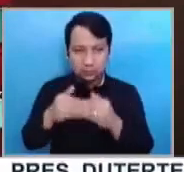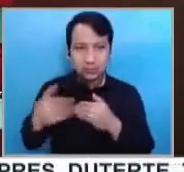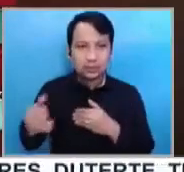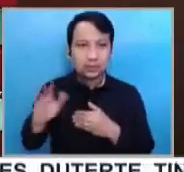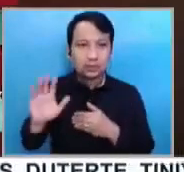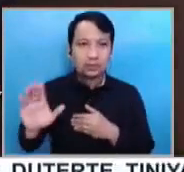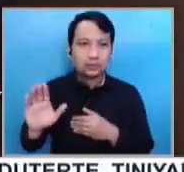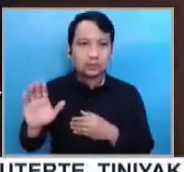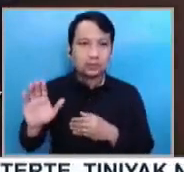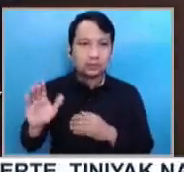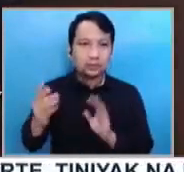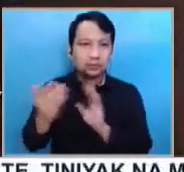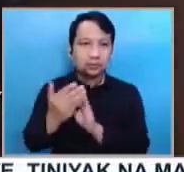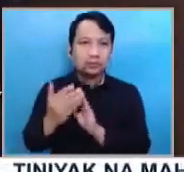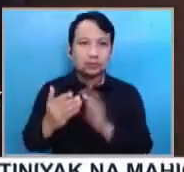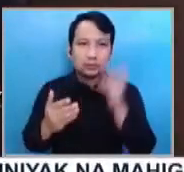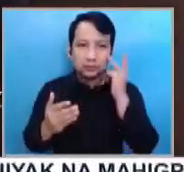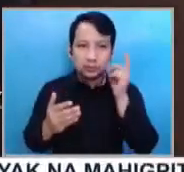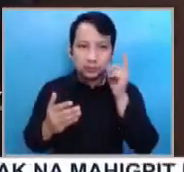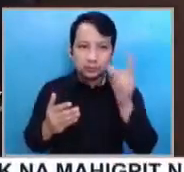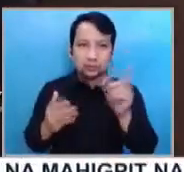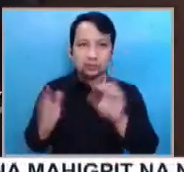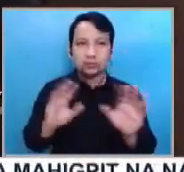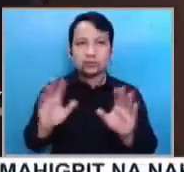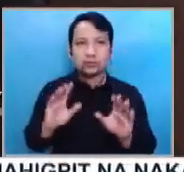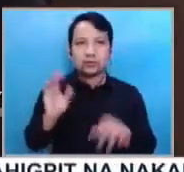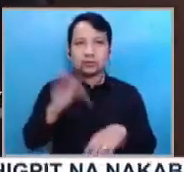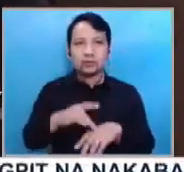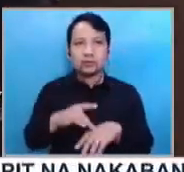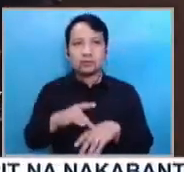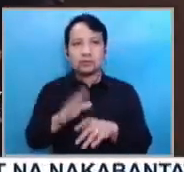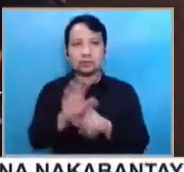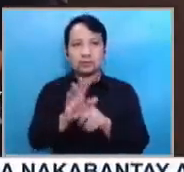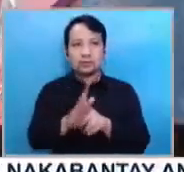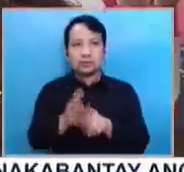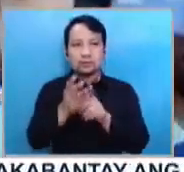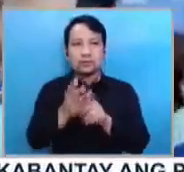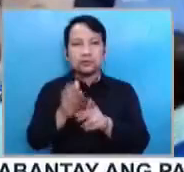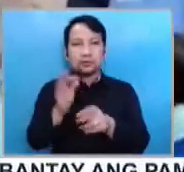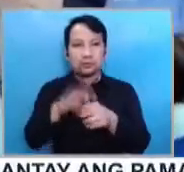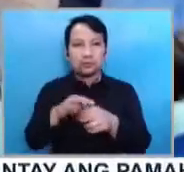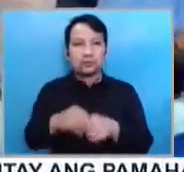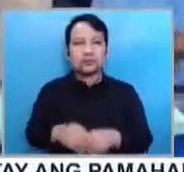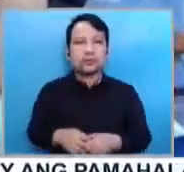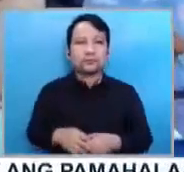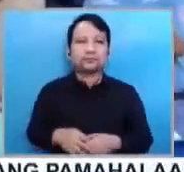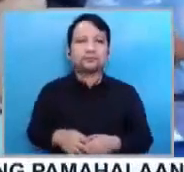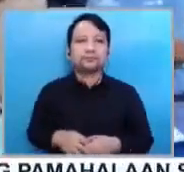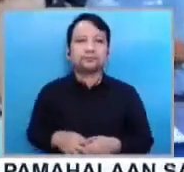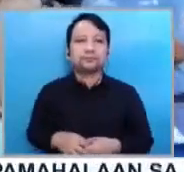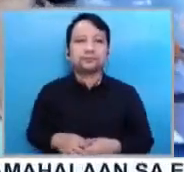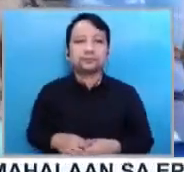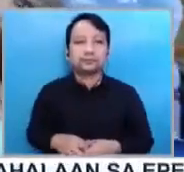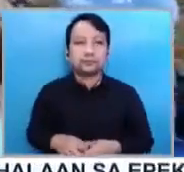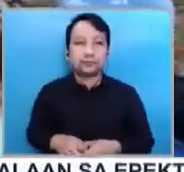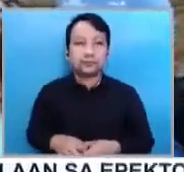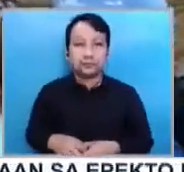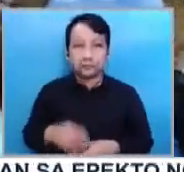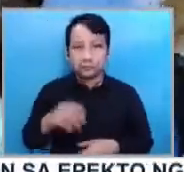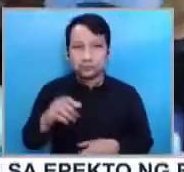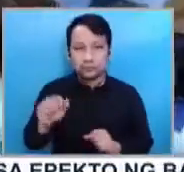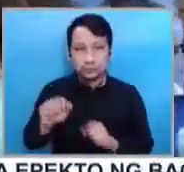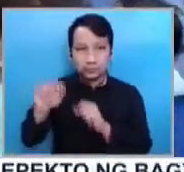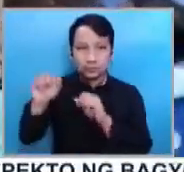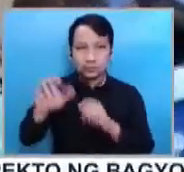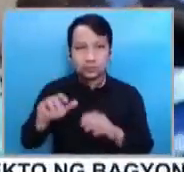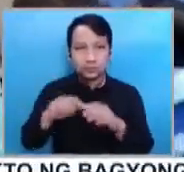bansa. Giit ni Calio Didi, huwag gawing panatiko o fans club ang mga botante. Sa Antipolo City, dumalo naman ang